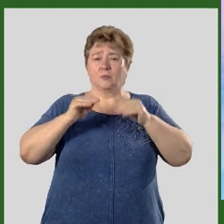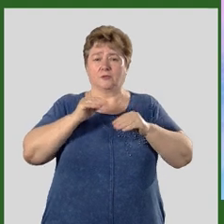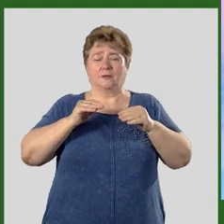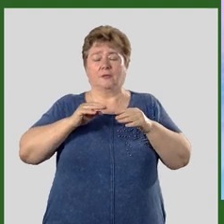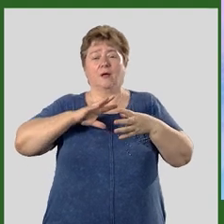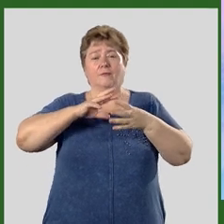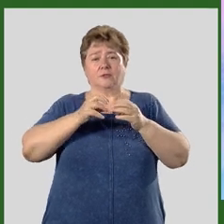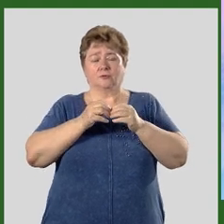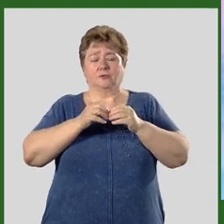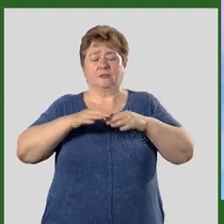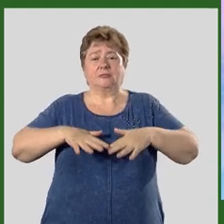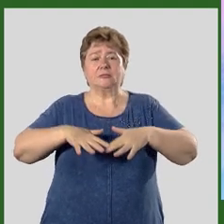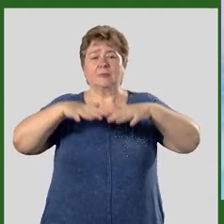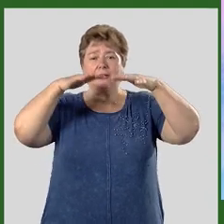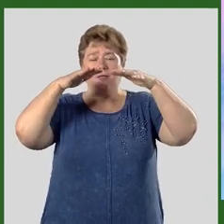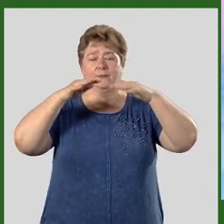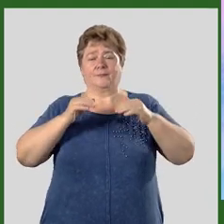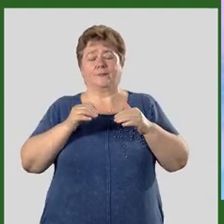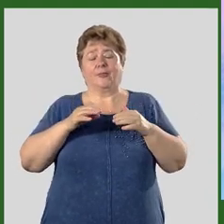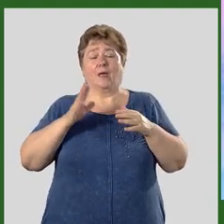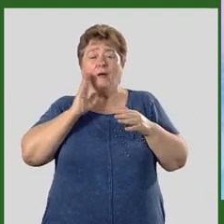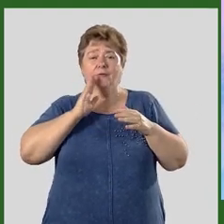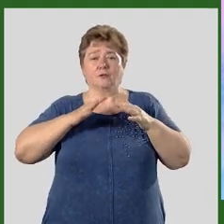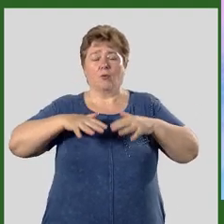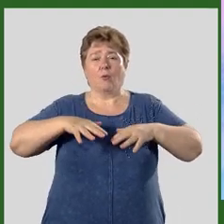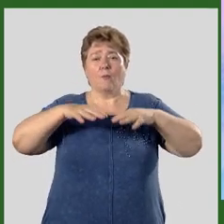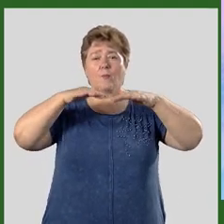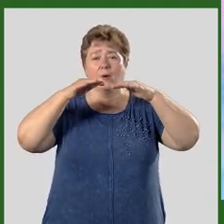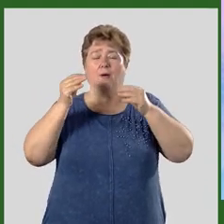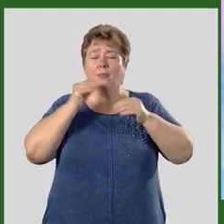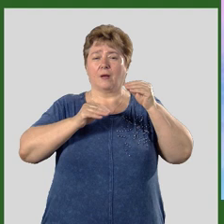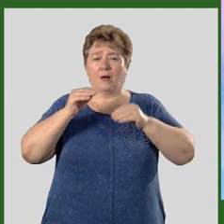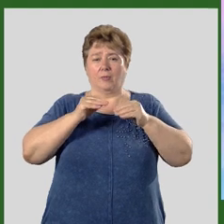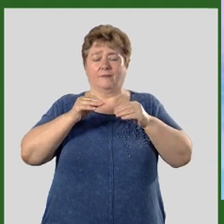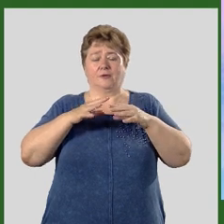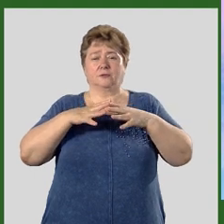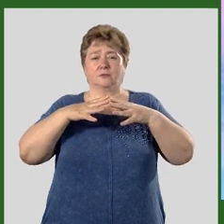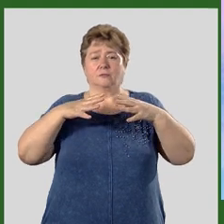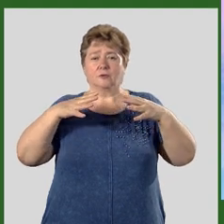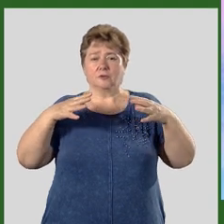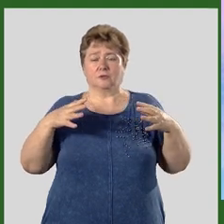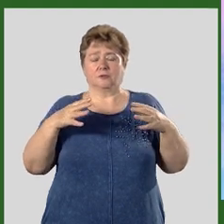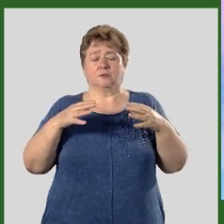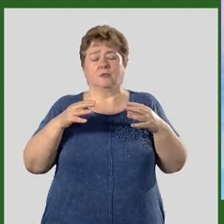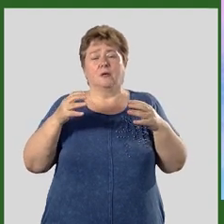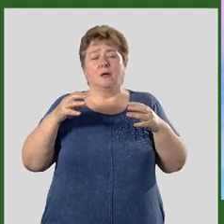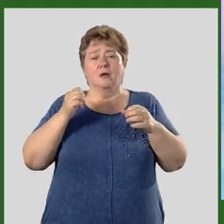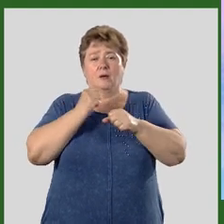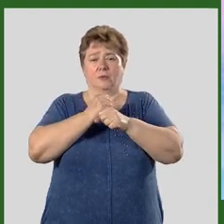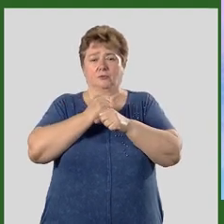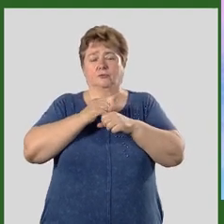в результате испарения. Водяной пар накапливается и образуются